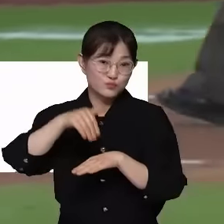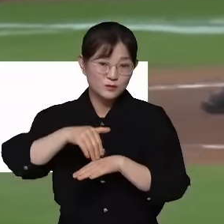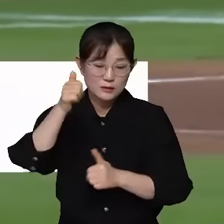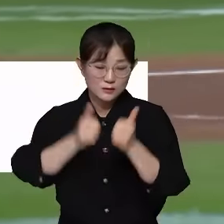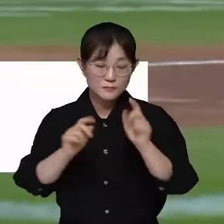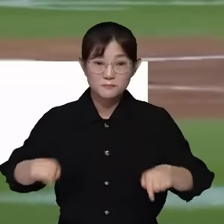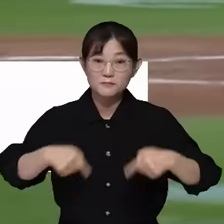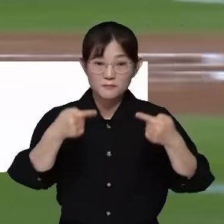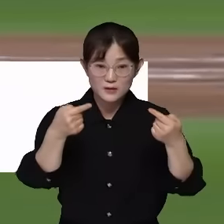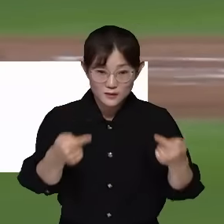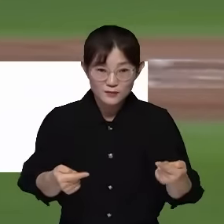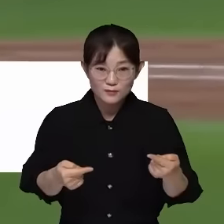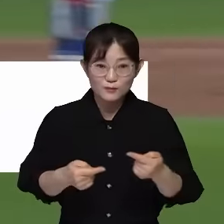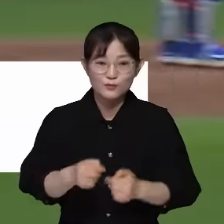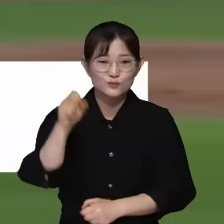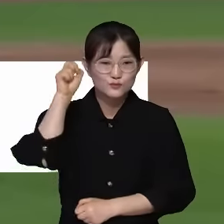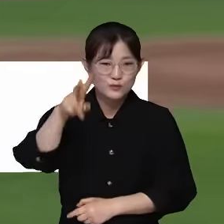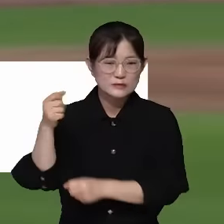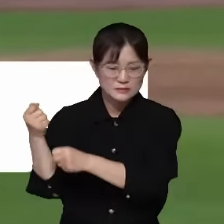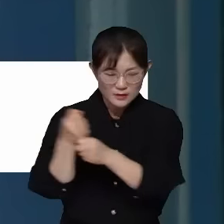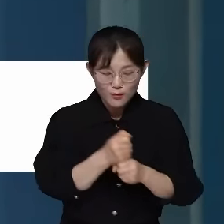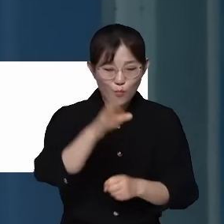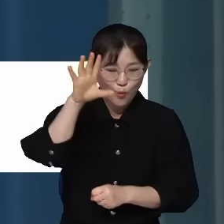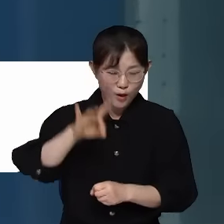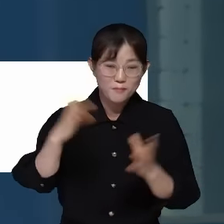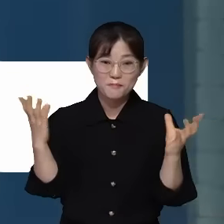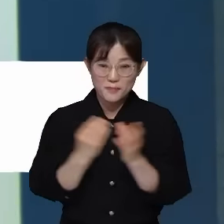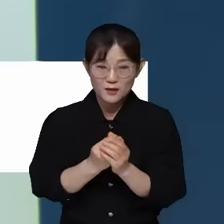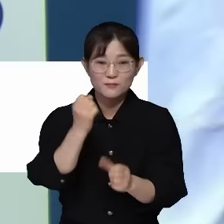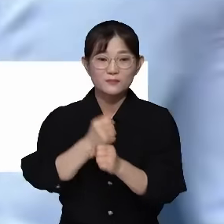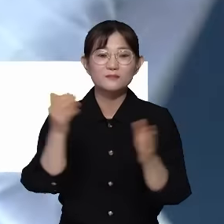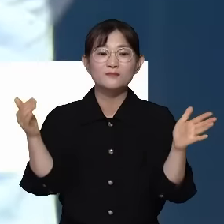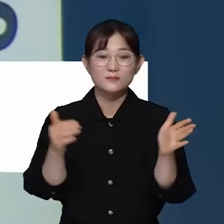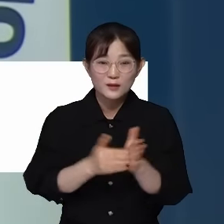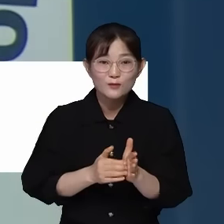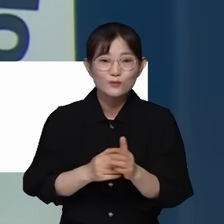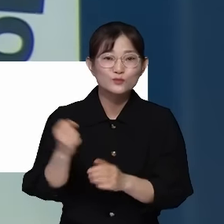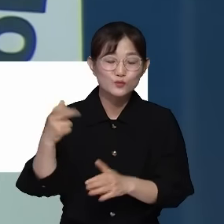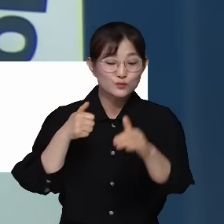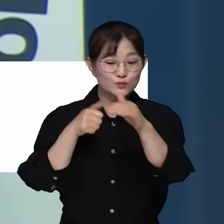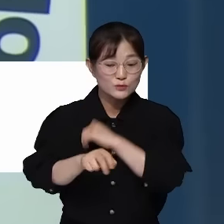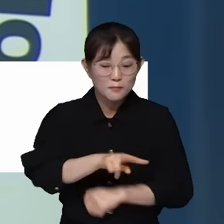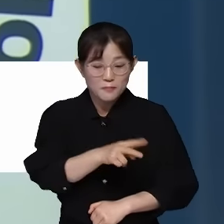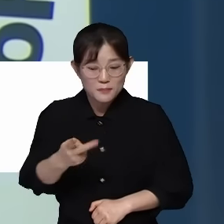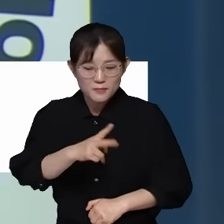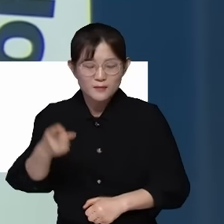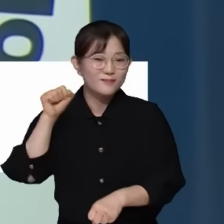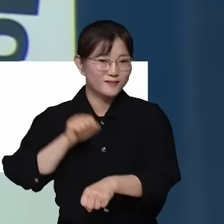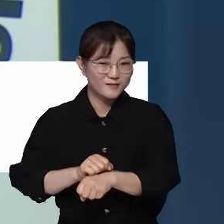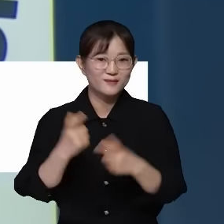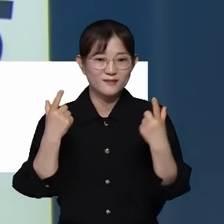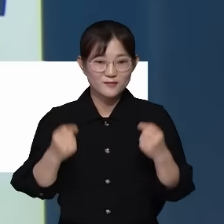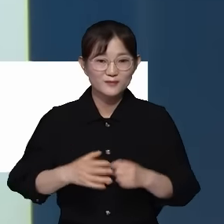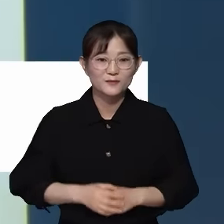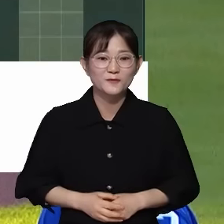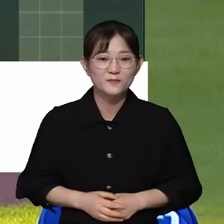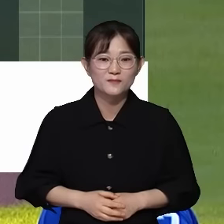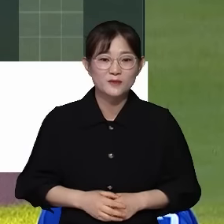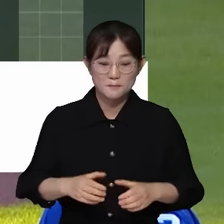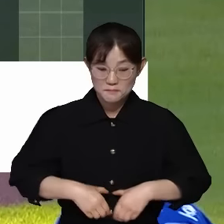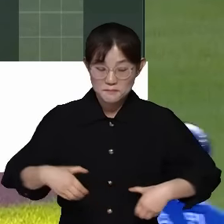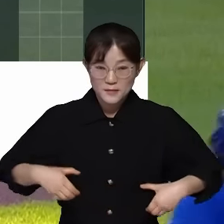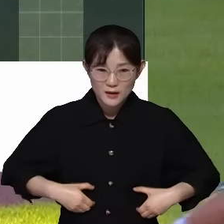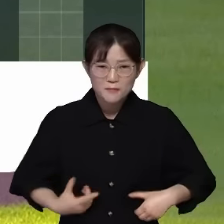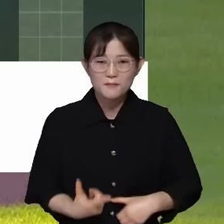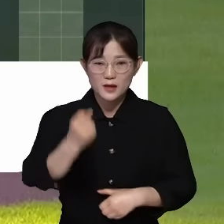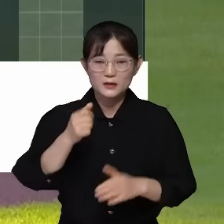기회를 제공해 강한 투타 전력을 꾸렸고 적절한 용병술로 상대팀을 압도했습니다. 승부처에서는 과감하고